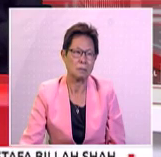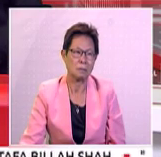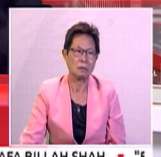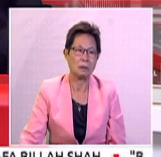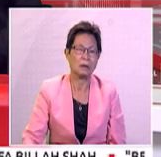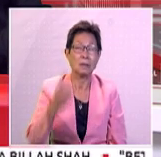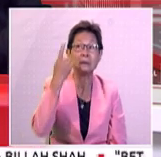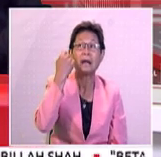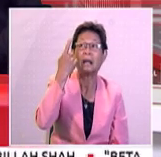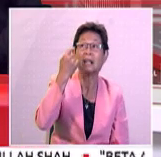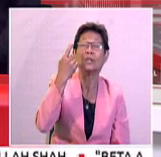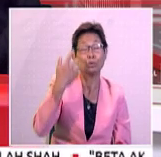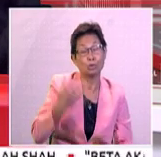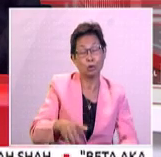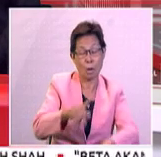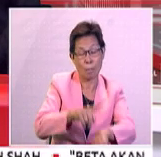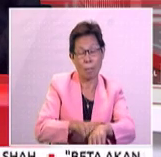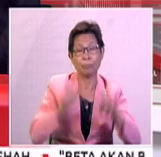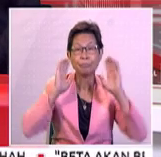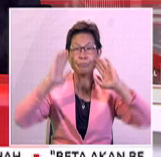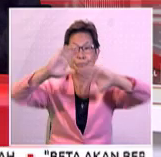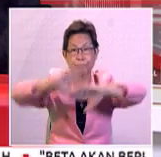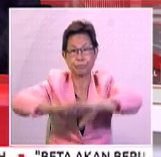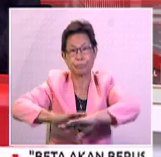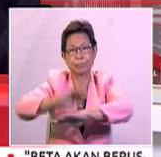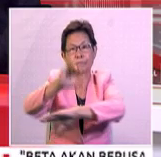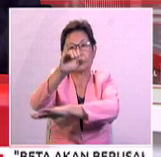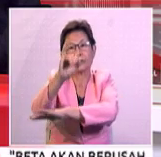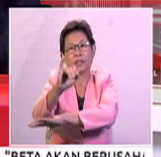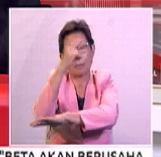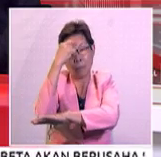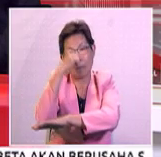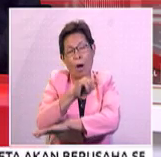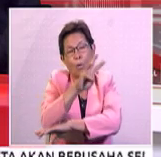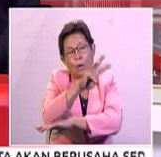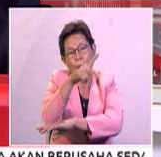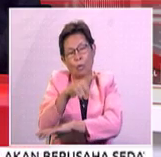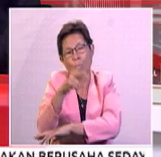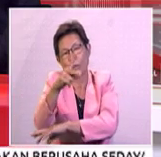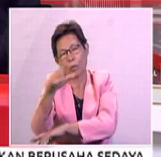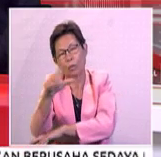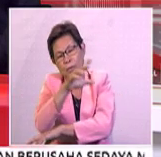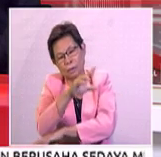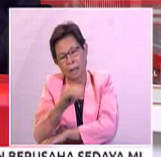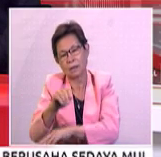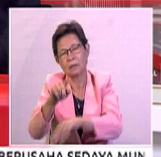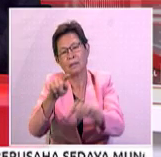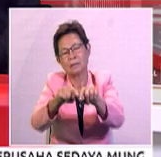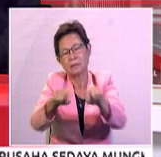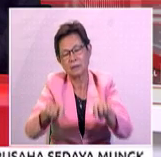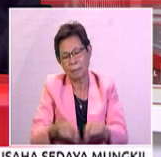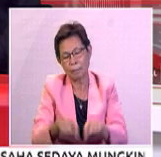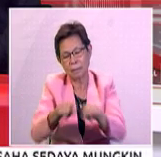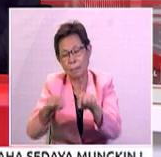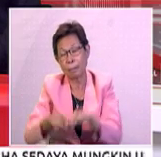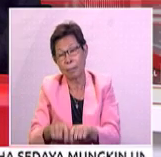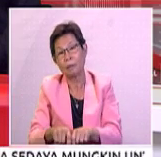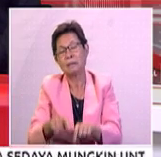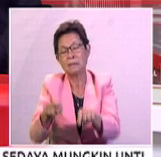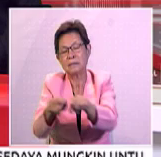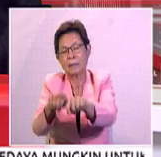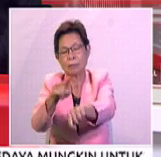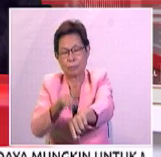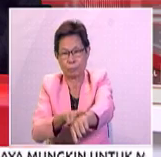Saudara, sebentar tadi telah pun masuk waktu solat fardu isyak bagi wilayah Persekutuan Kuala Lumpur dan kawasan-kawasan